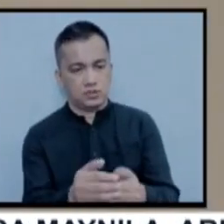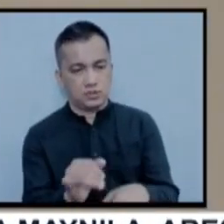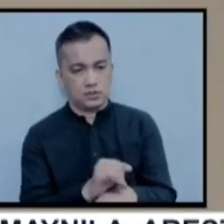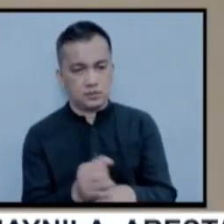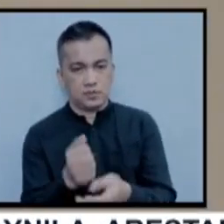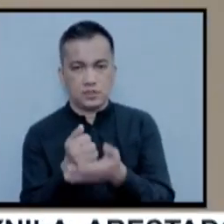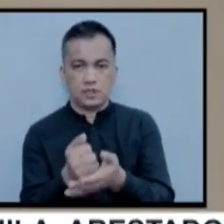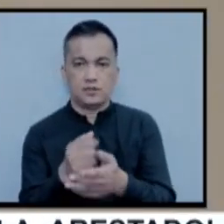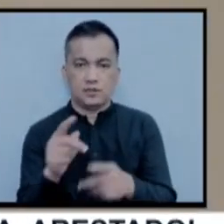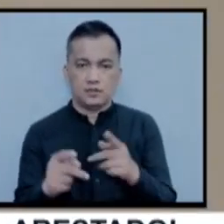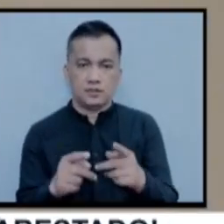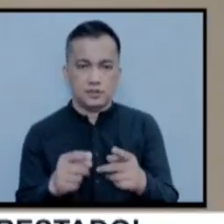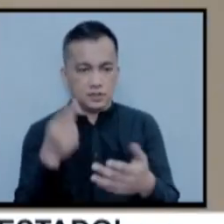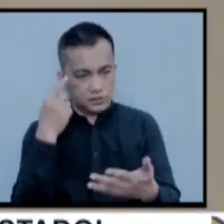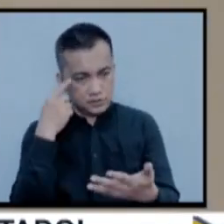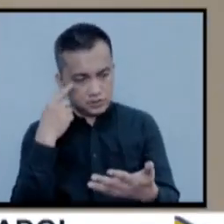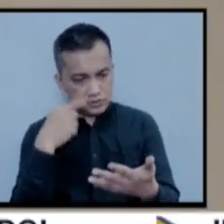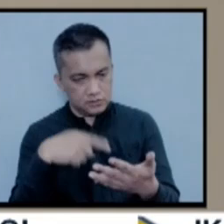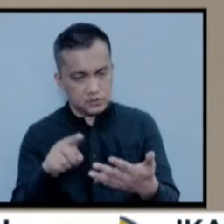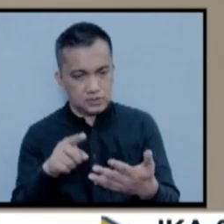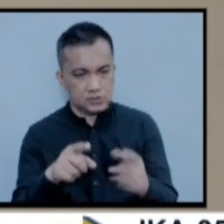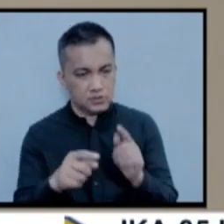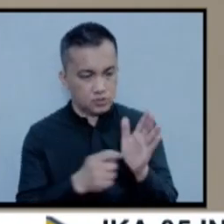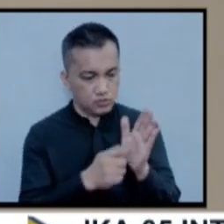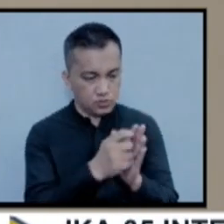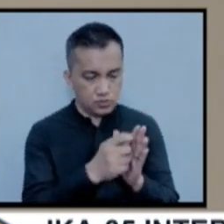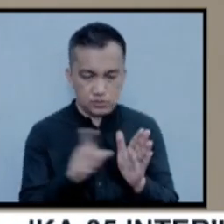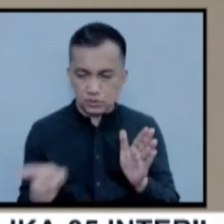distinguish truth from misinformation